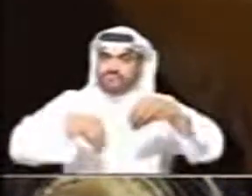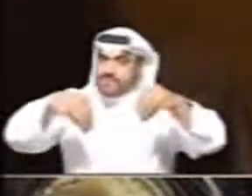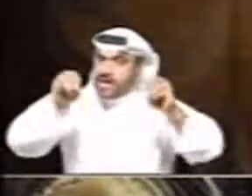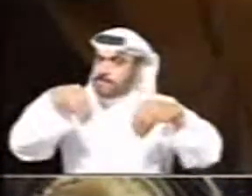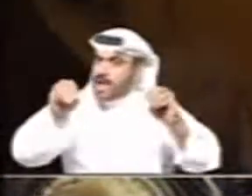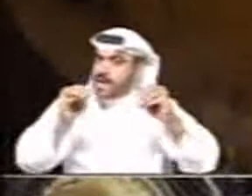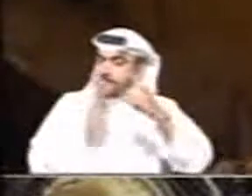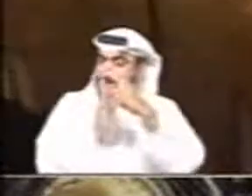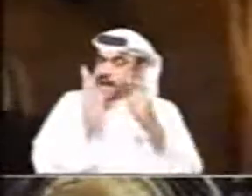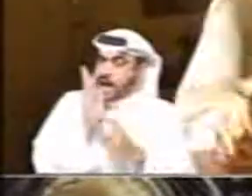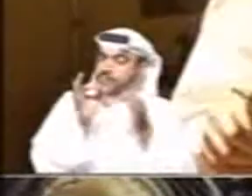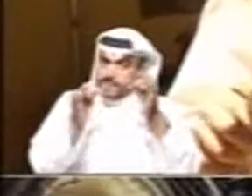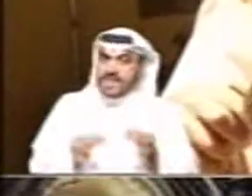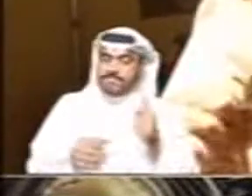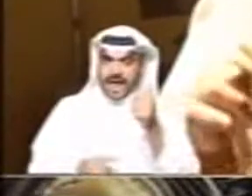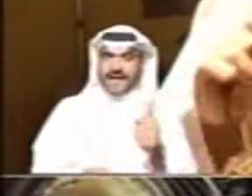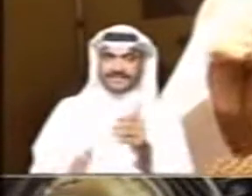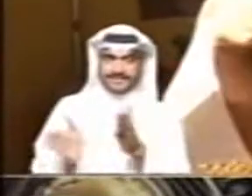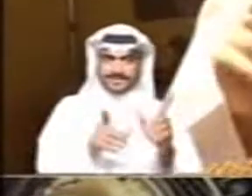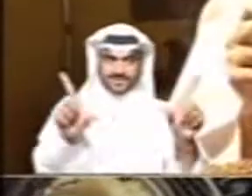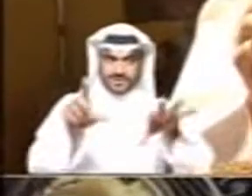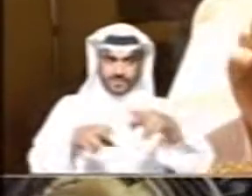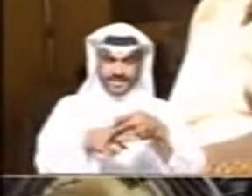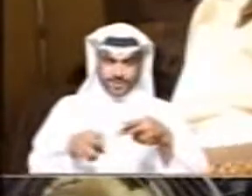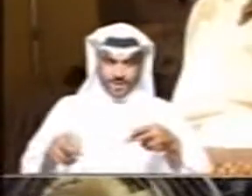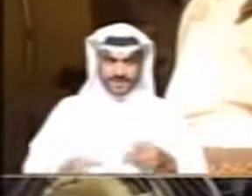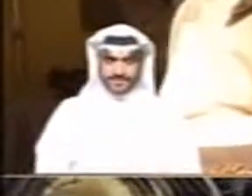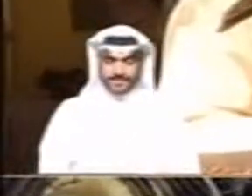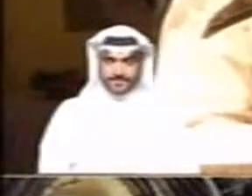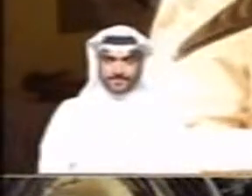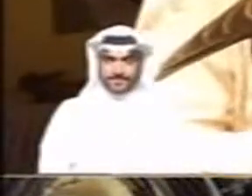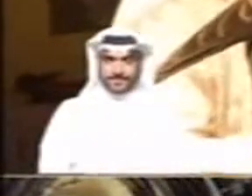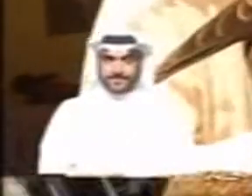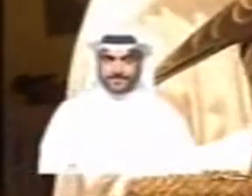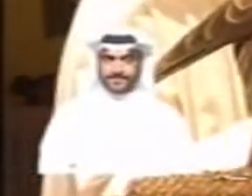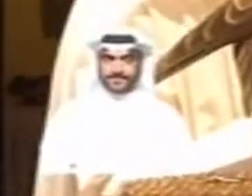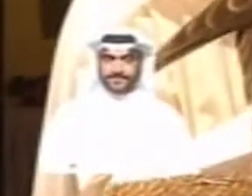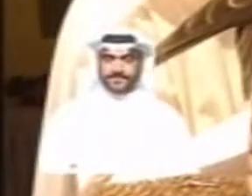الفطرية والتنوع الحيائي. مروة محرم، تلفزيون دولة الكويت.